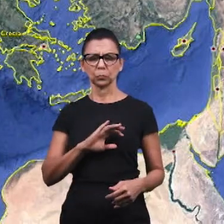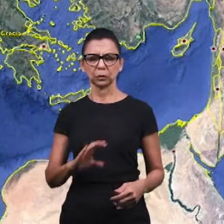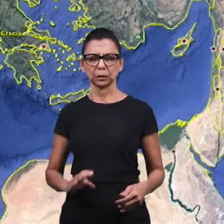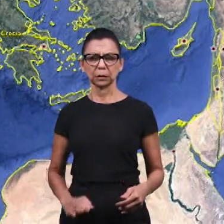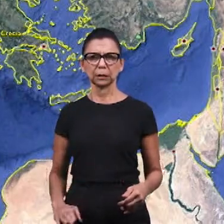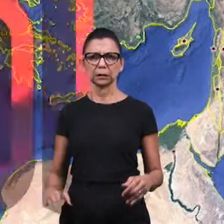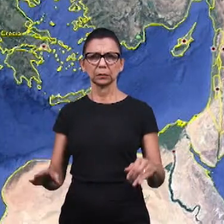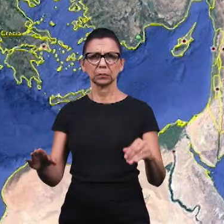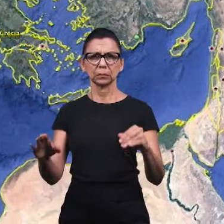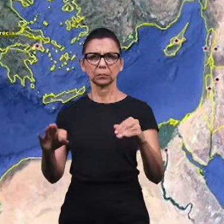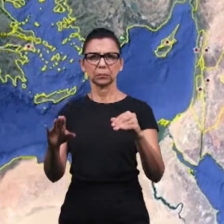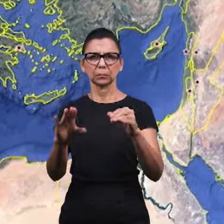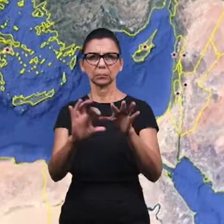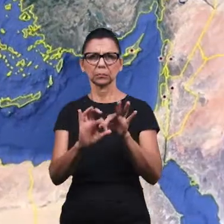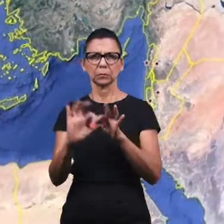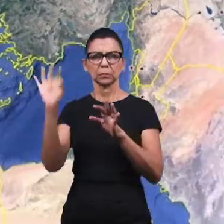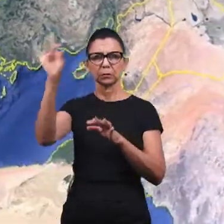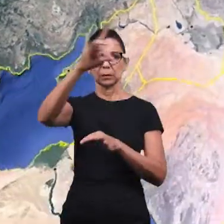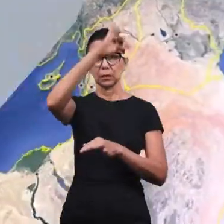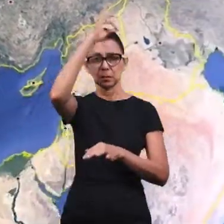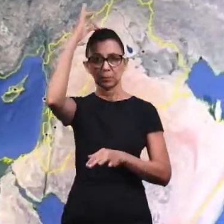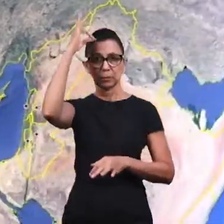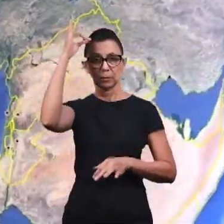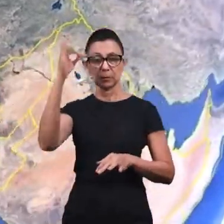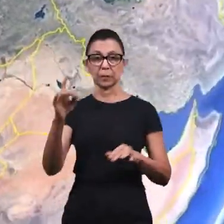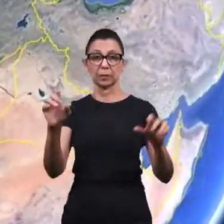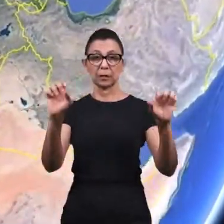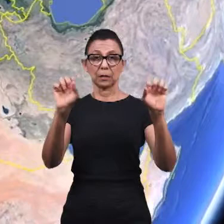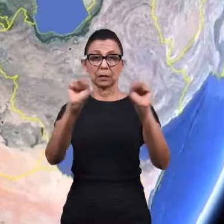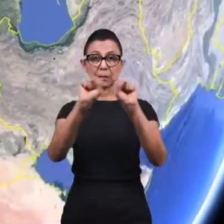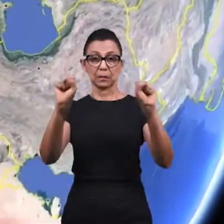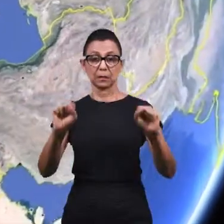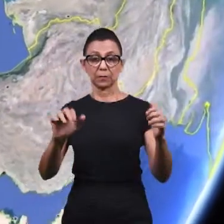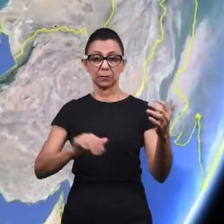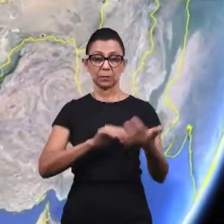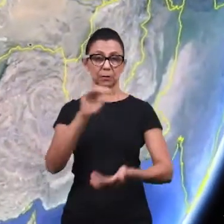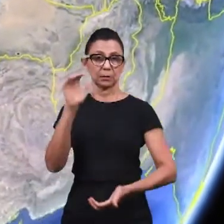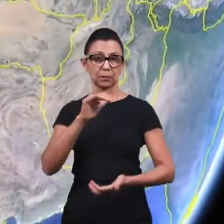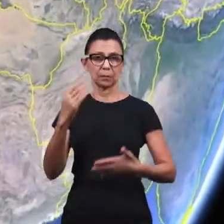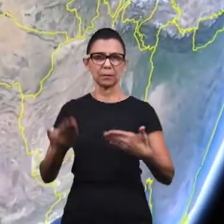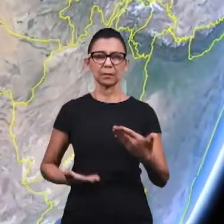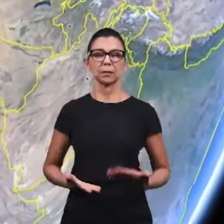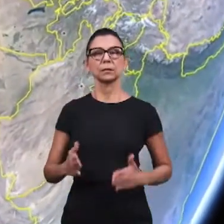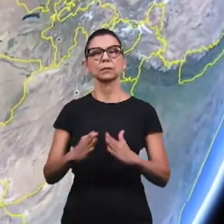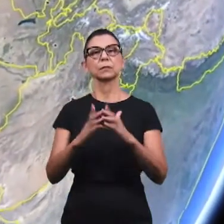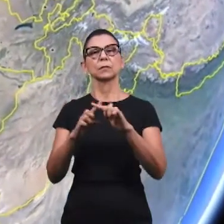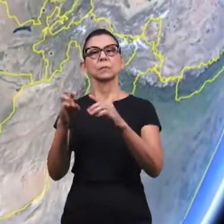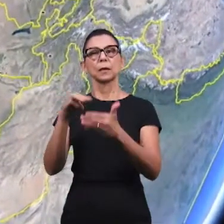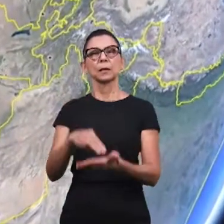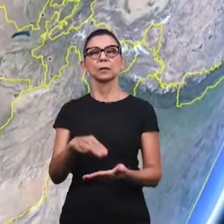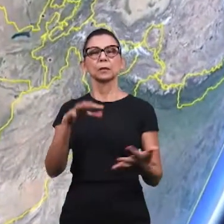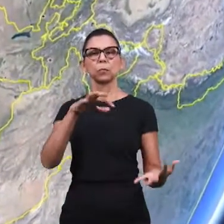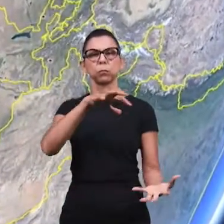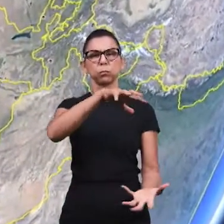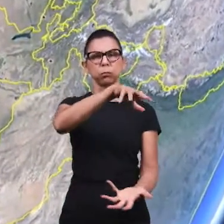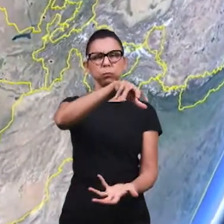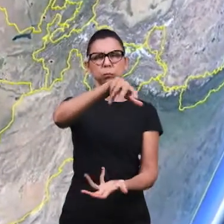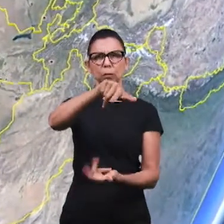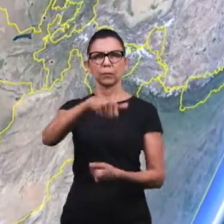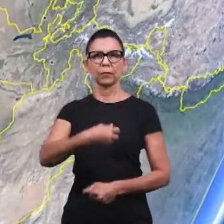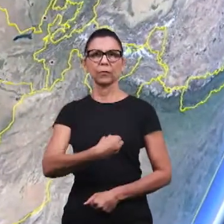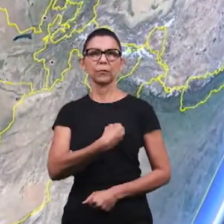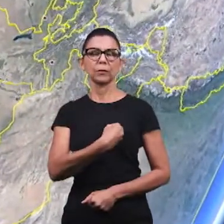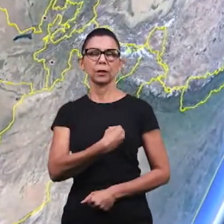Des frères et sœurs de toutes les parties du monde participent d'un même culte, ensemble, dans un même corps et dans un